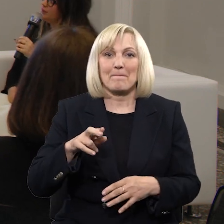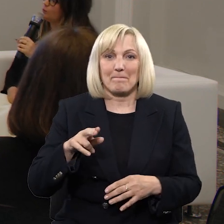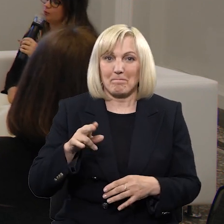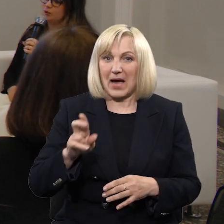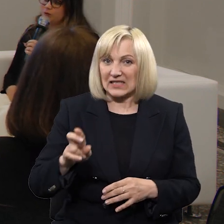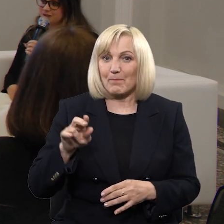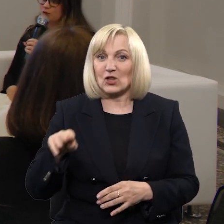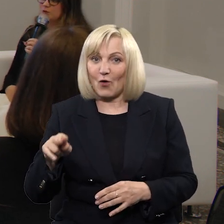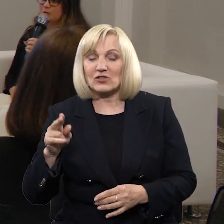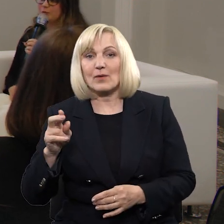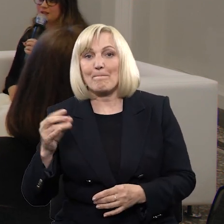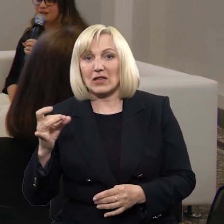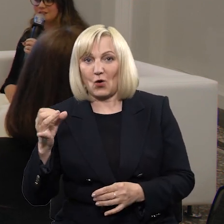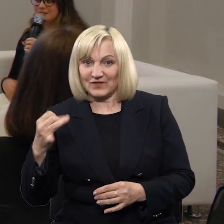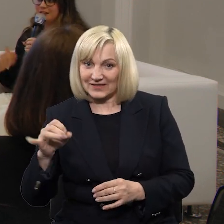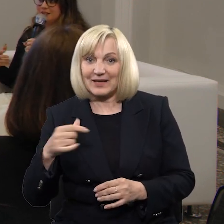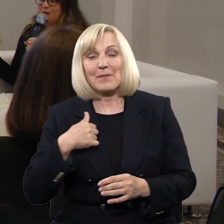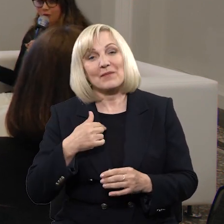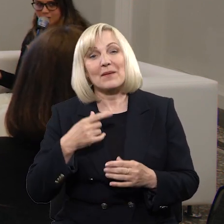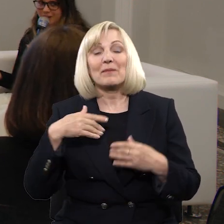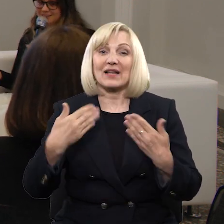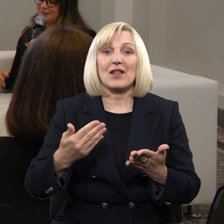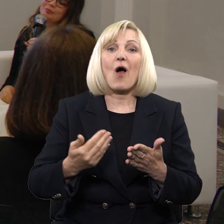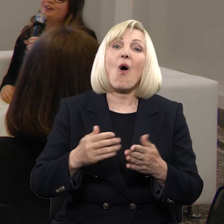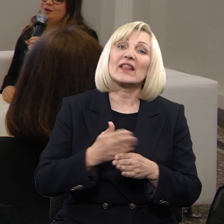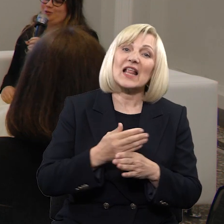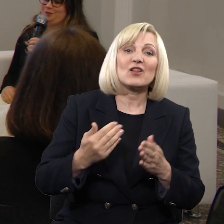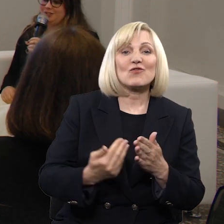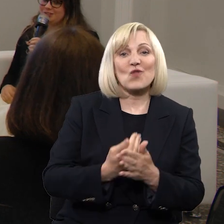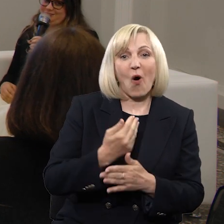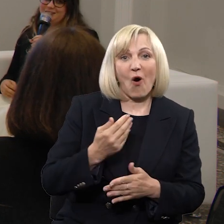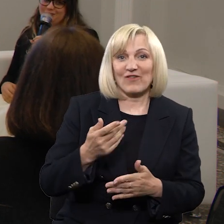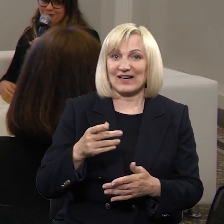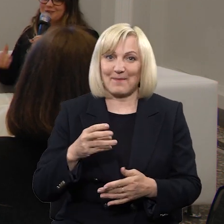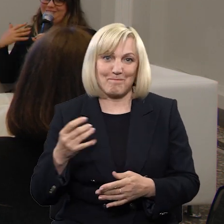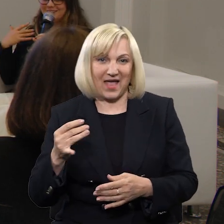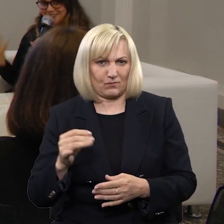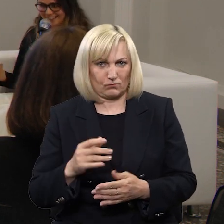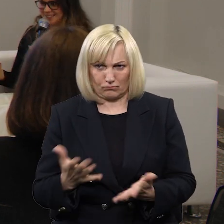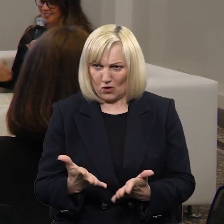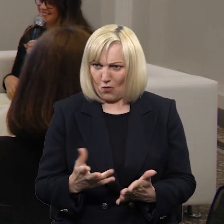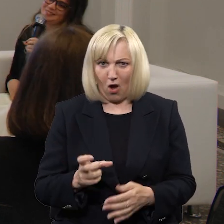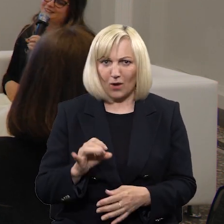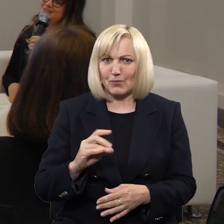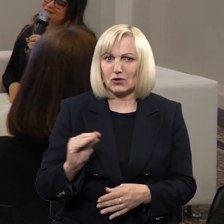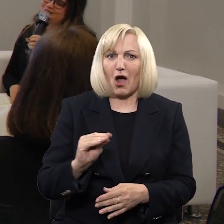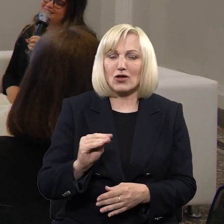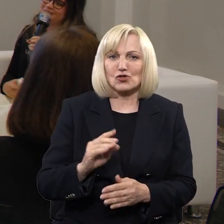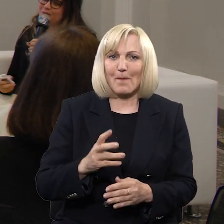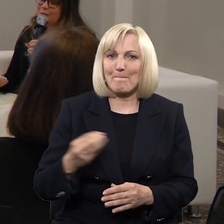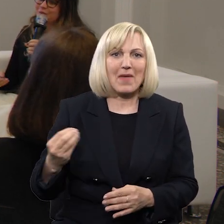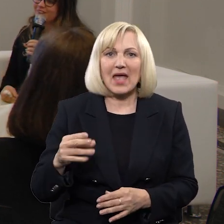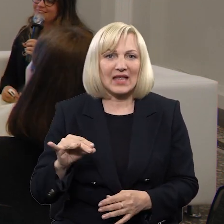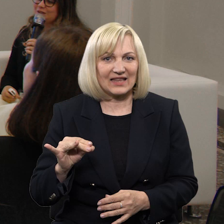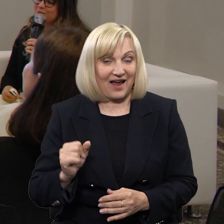Петровского мы были более скромными мы предлагали назвать отдел новых Медиа коммерческом Какие новые Эрмитаж медиально Так что